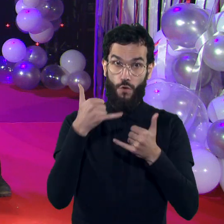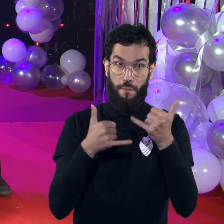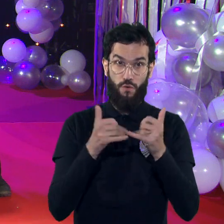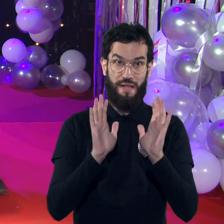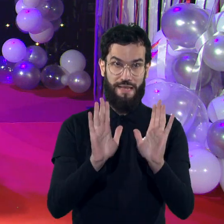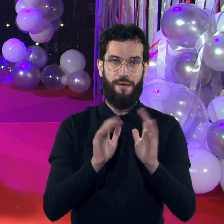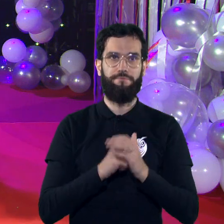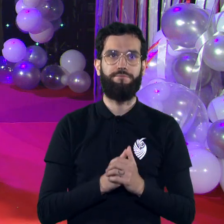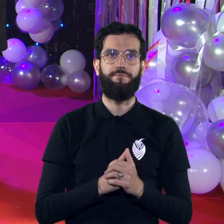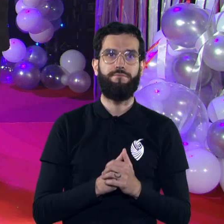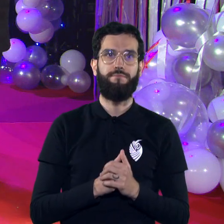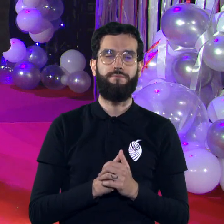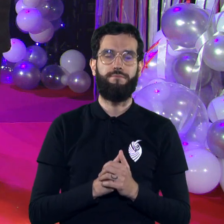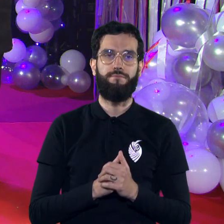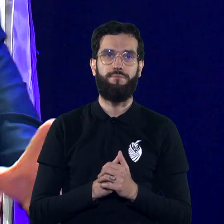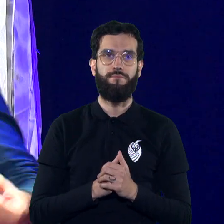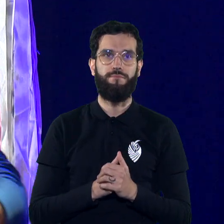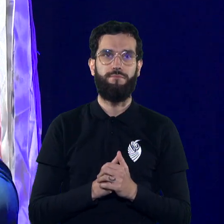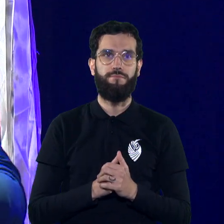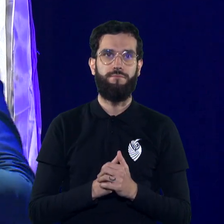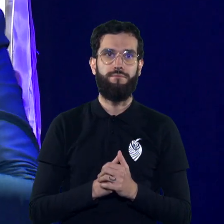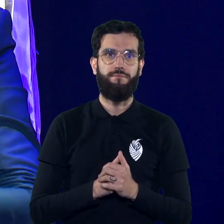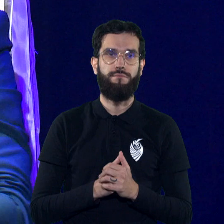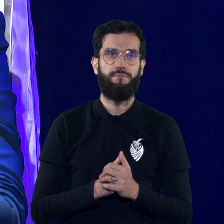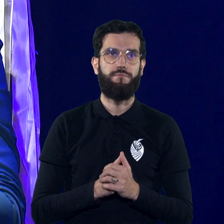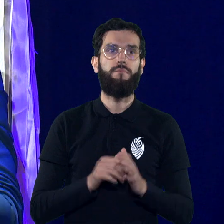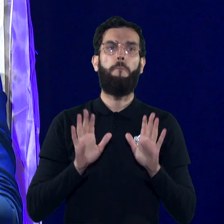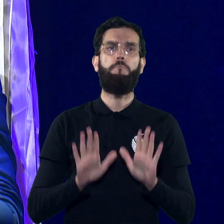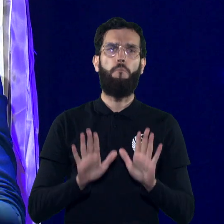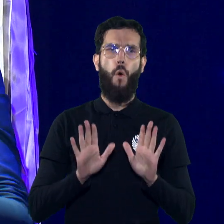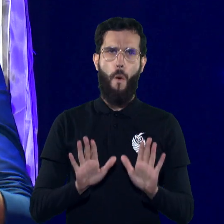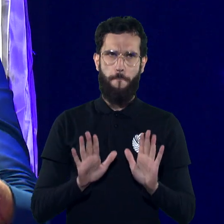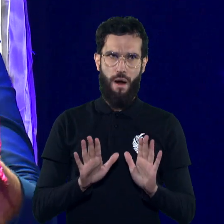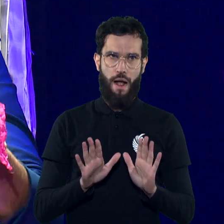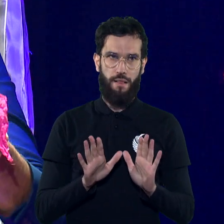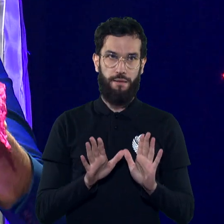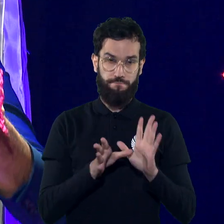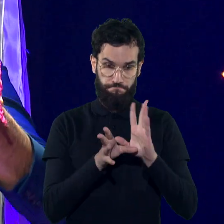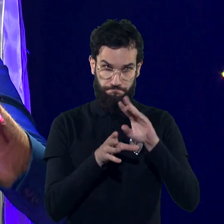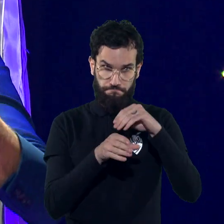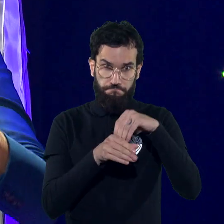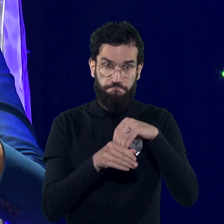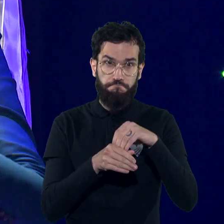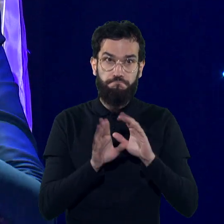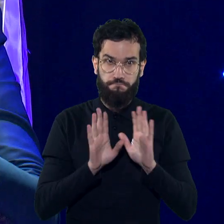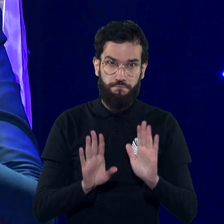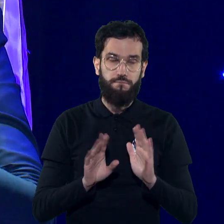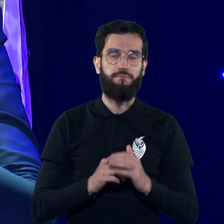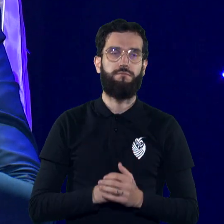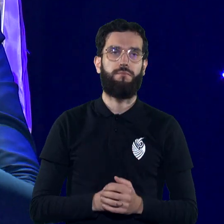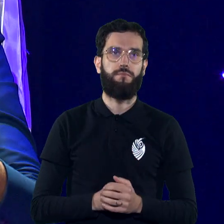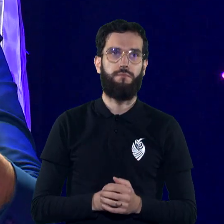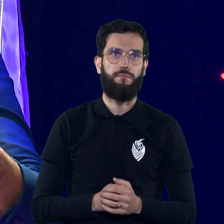raz vyhrniem si ten rukáv, to je dôležité, hej? Žiadne rukávy. Veľmi pomaly, by som povedal, že až spomalene skovám tú vreckovku, tú šatku do tej